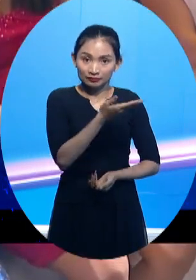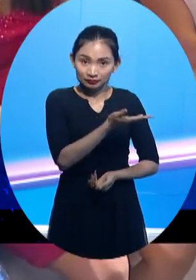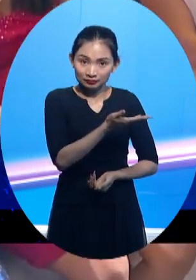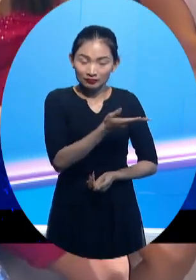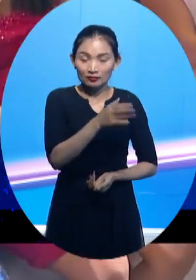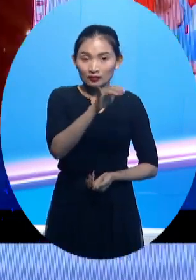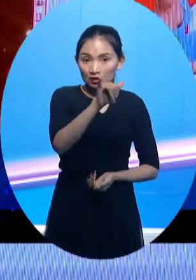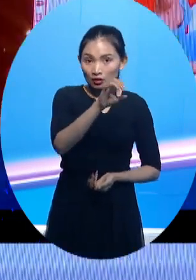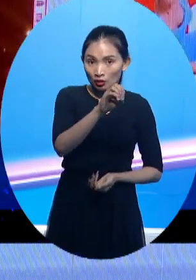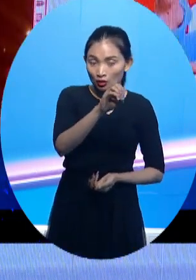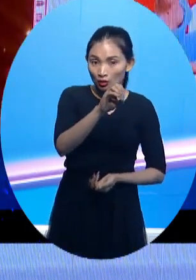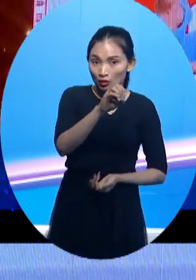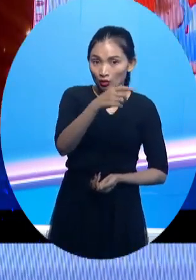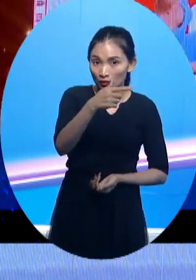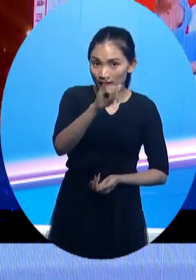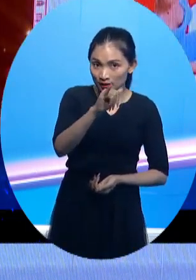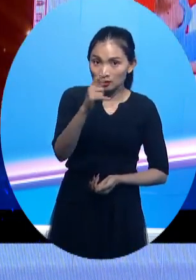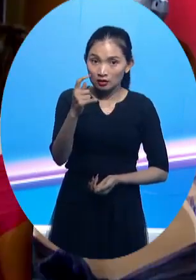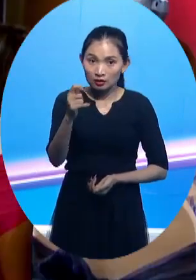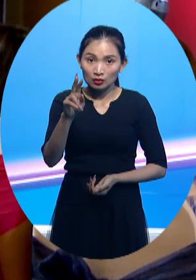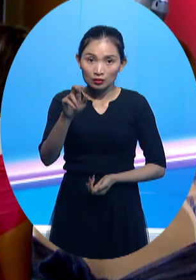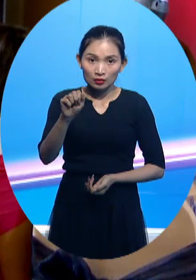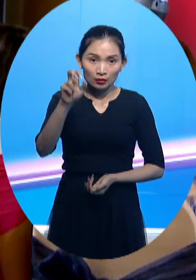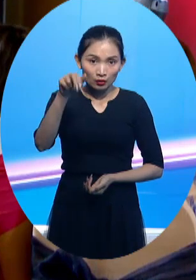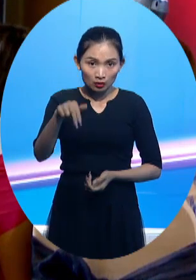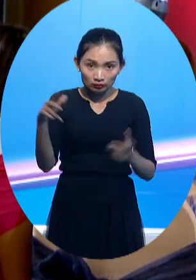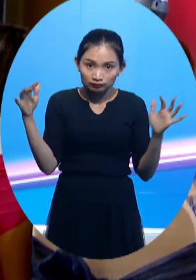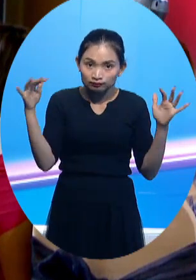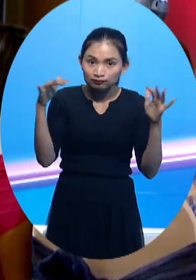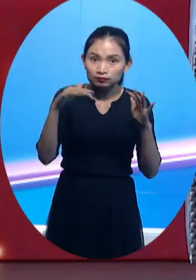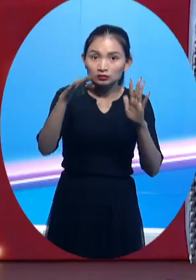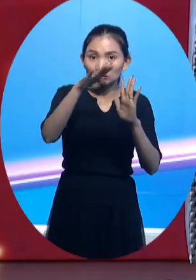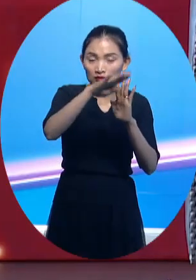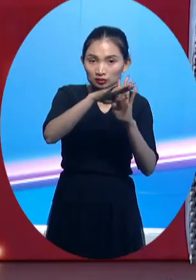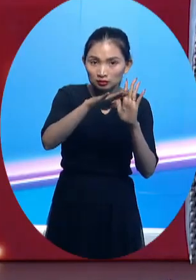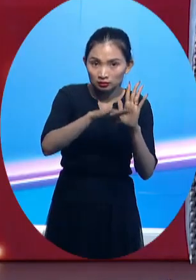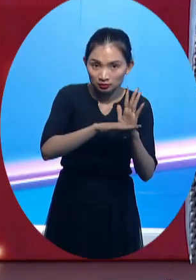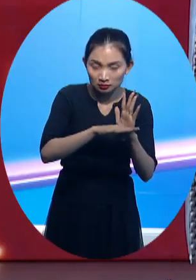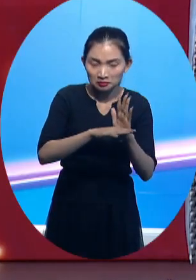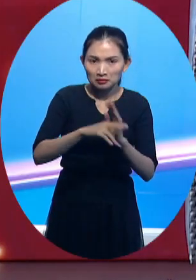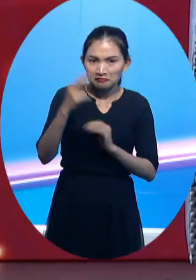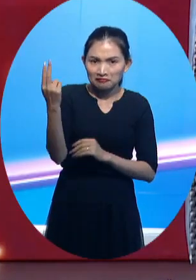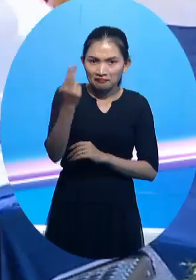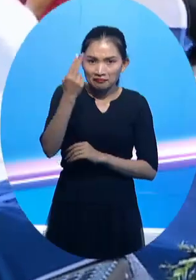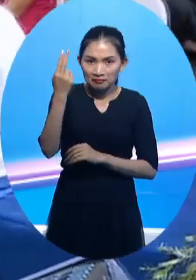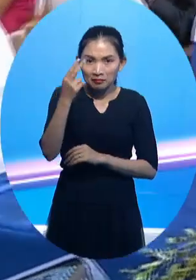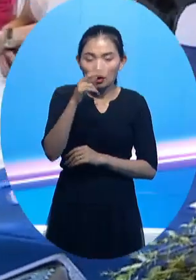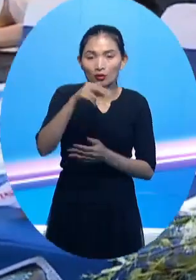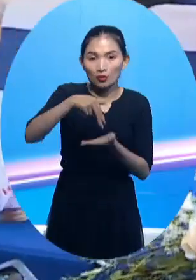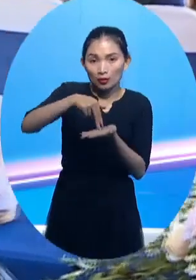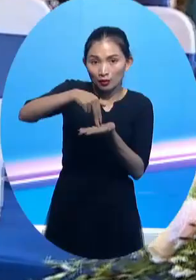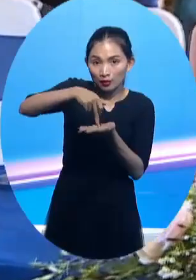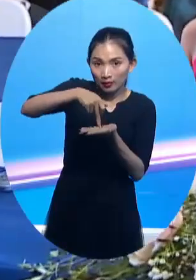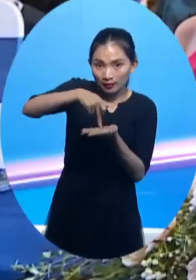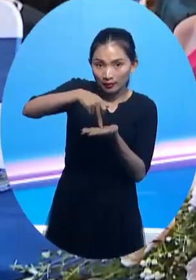đã tổ chức thành công Gala 2023 phép màu từ Yoga chia sẻ về chủ đề hạnh phúc và yoga những khía cảnh mới